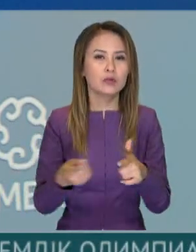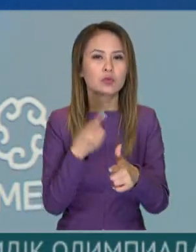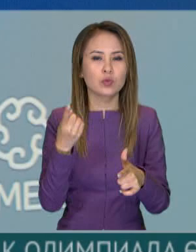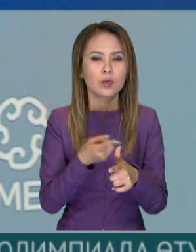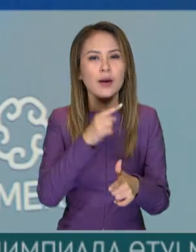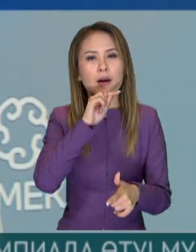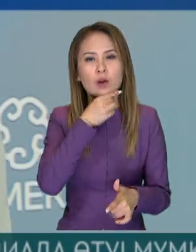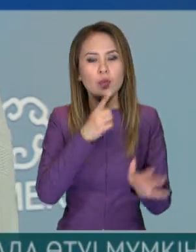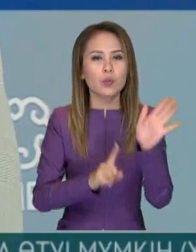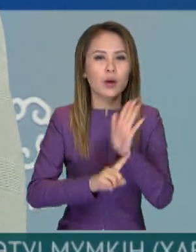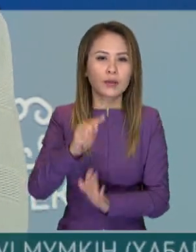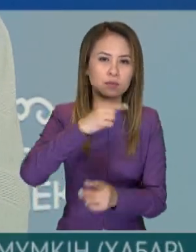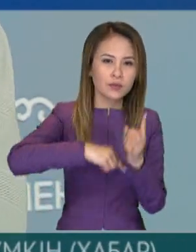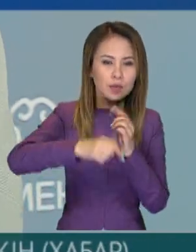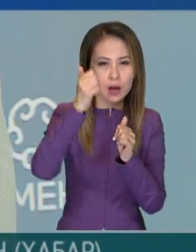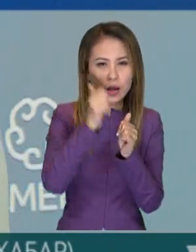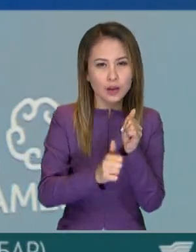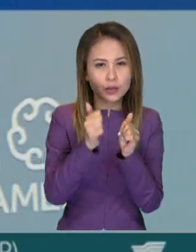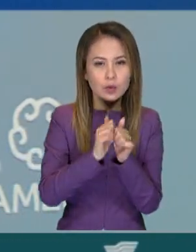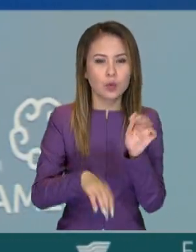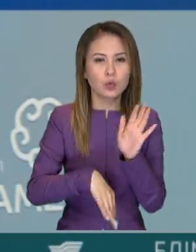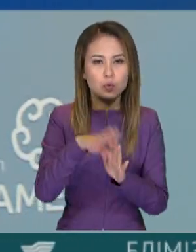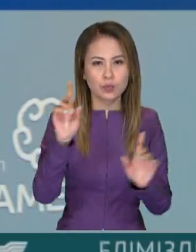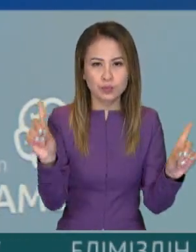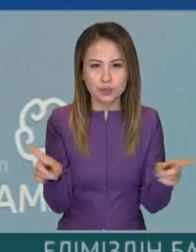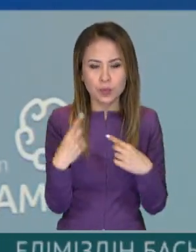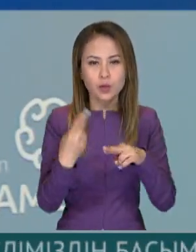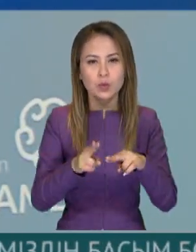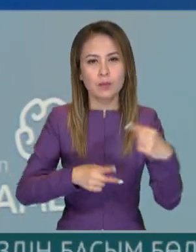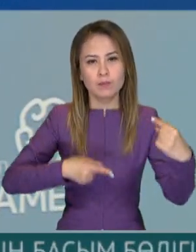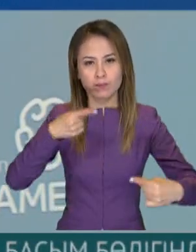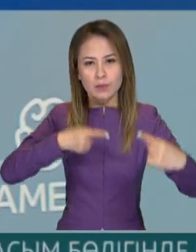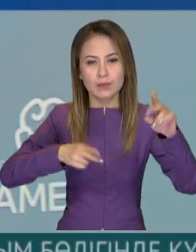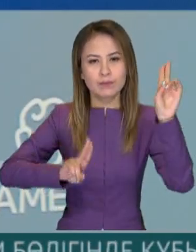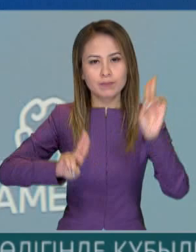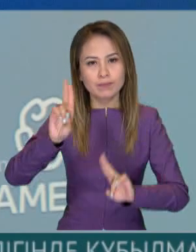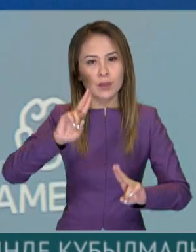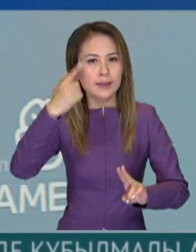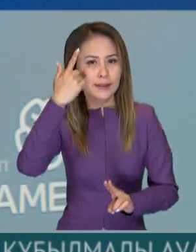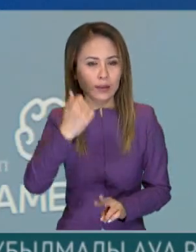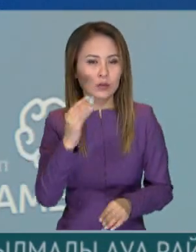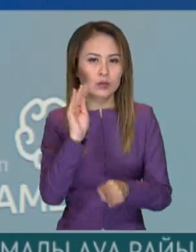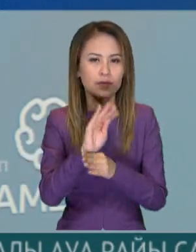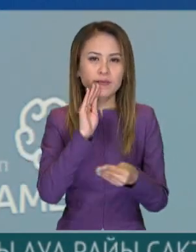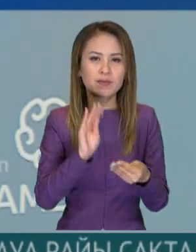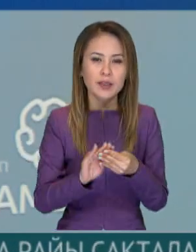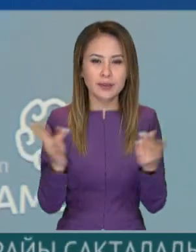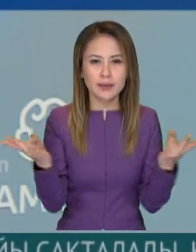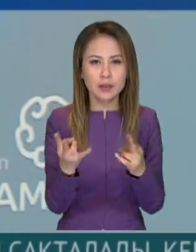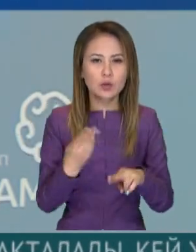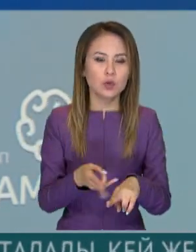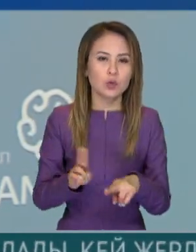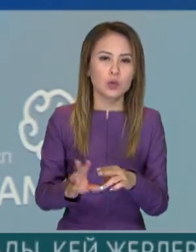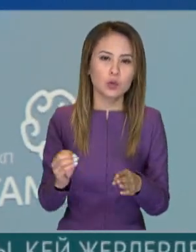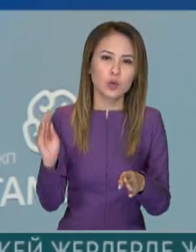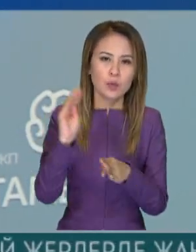одақ елдерімен тауар айналымы күннен күнге артып келеді. Сондықтан бәсекелестіктің ережелерін білумен қатар сақтау маңызды. Соған